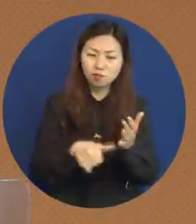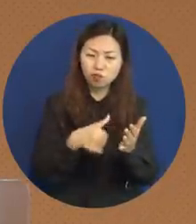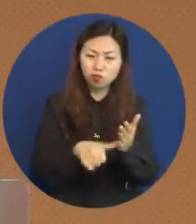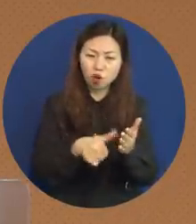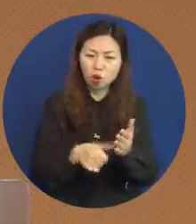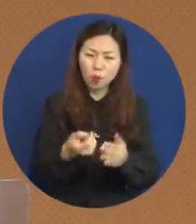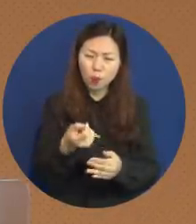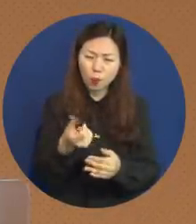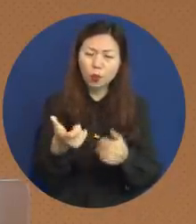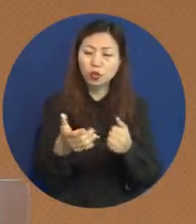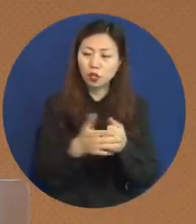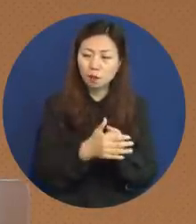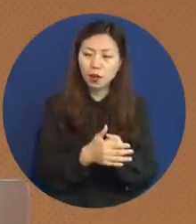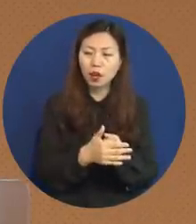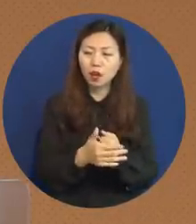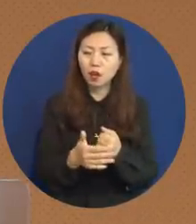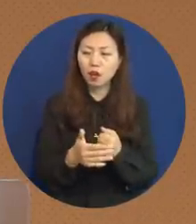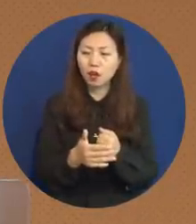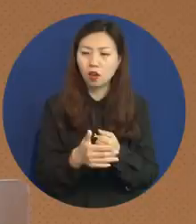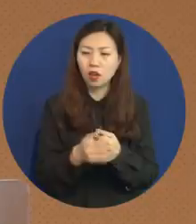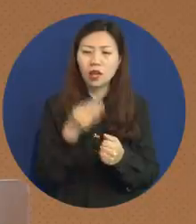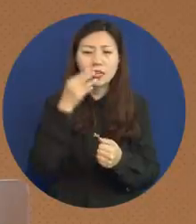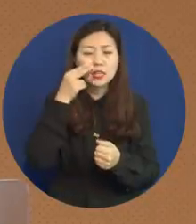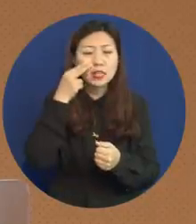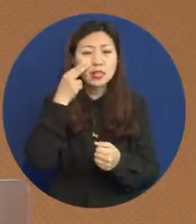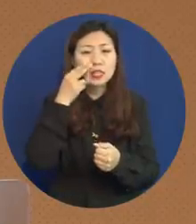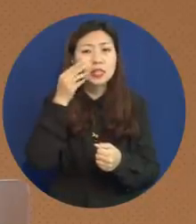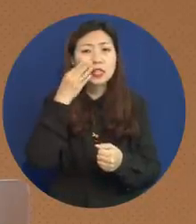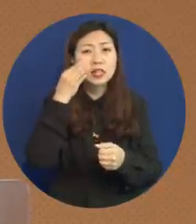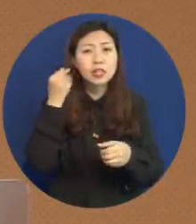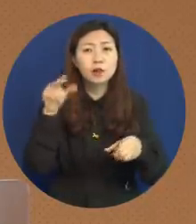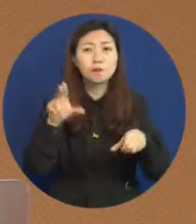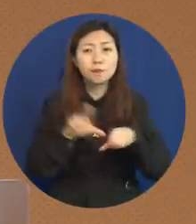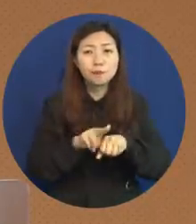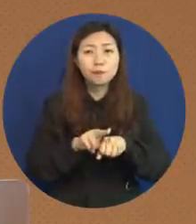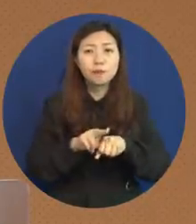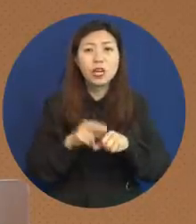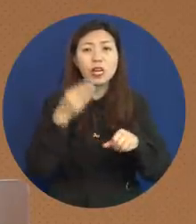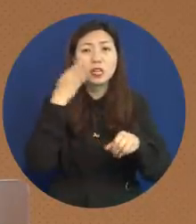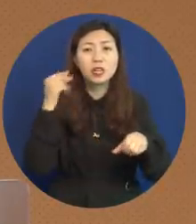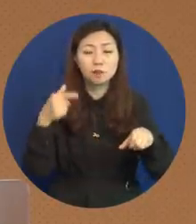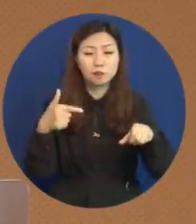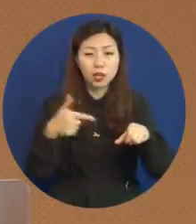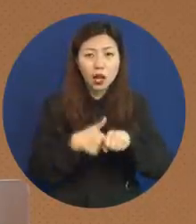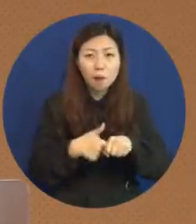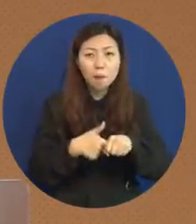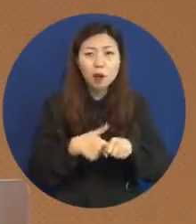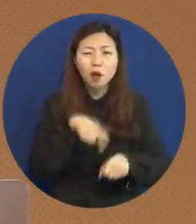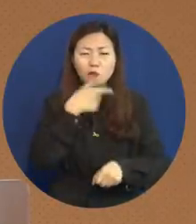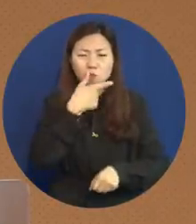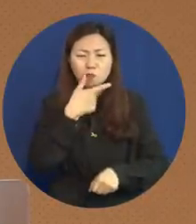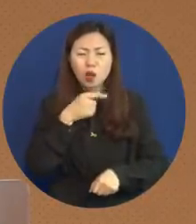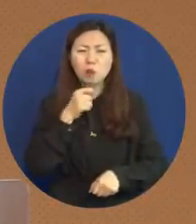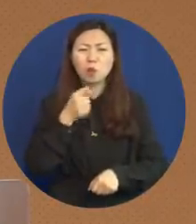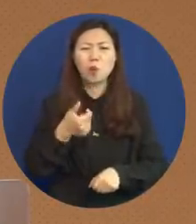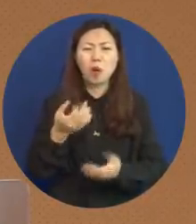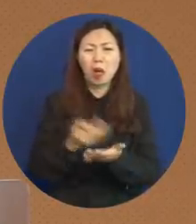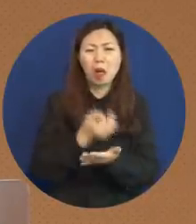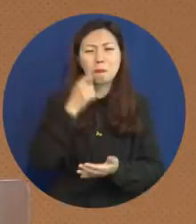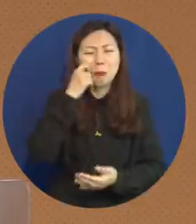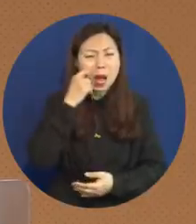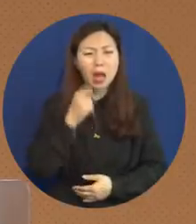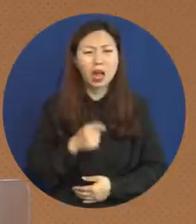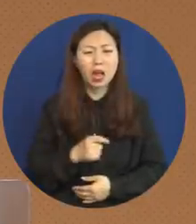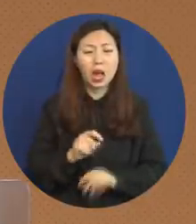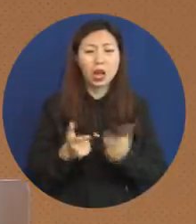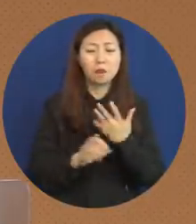적어가지고 지금 기름값도 안 나온다 이런 수준인지 그냥 막 운반 물건이